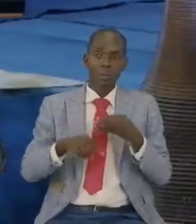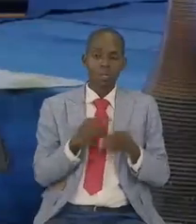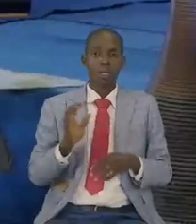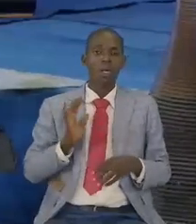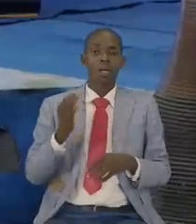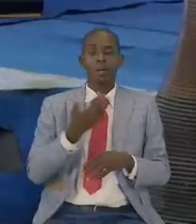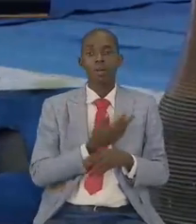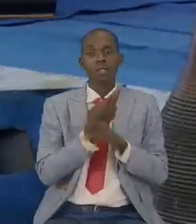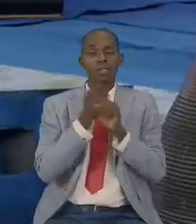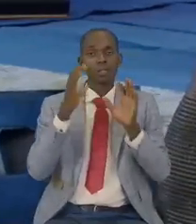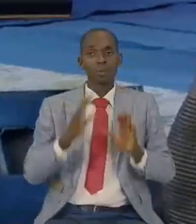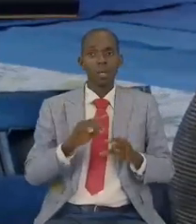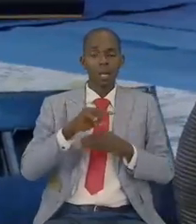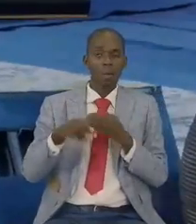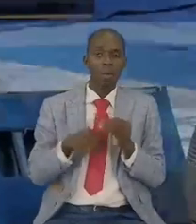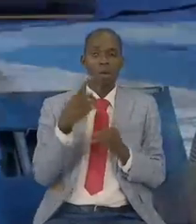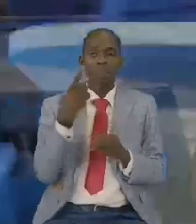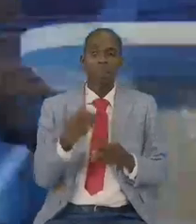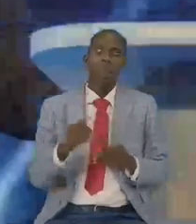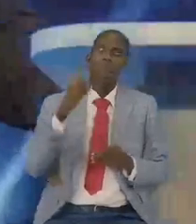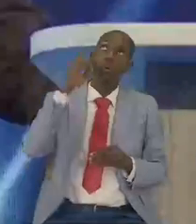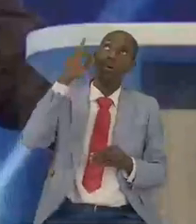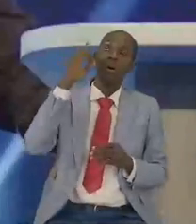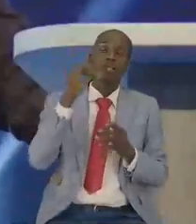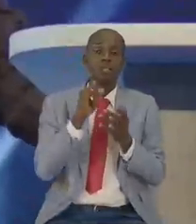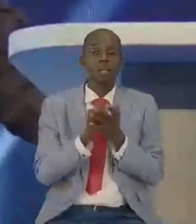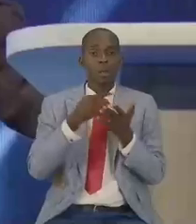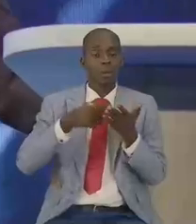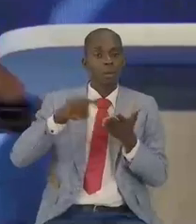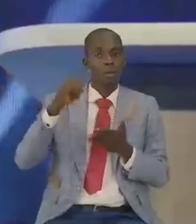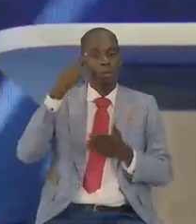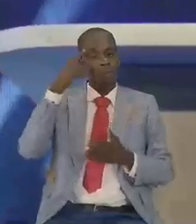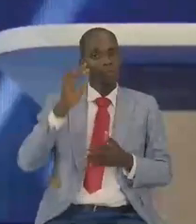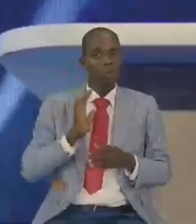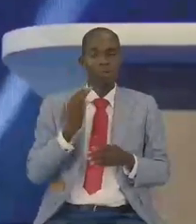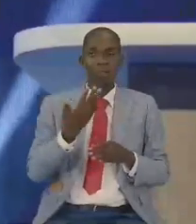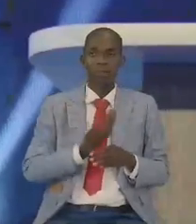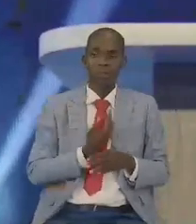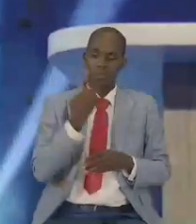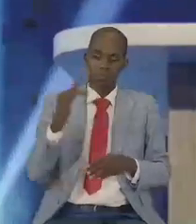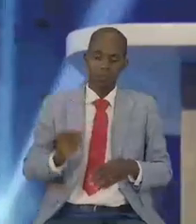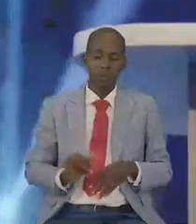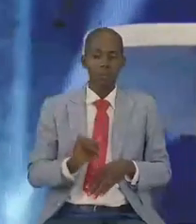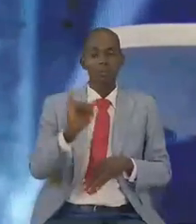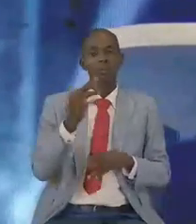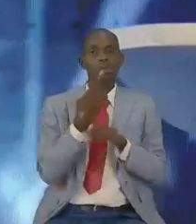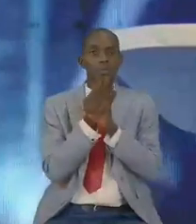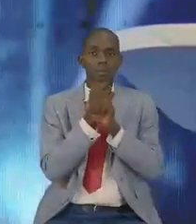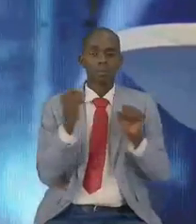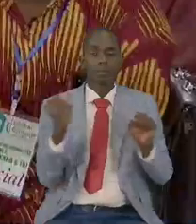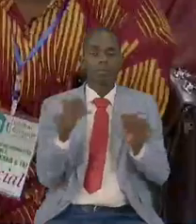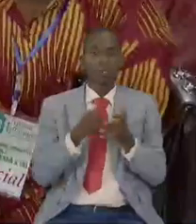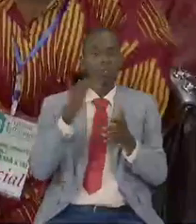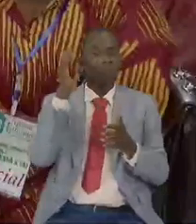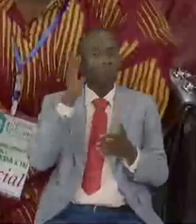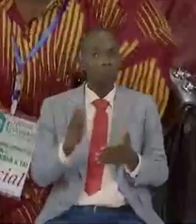Rédempteur, sur celui qui a payé pour notre rédemption éternelle. Et